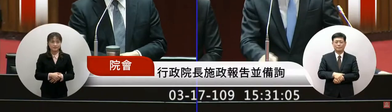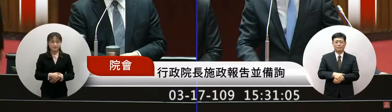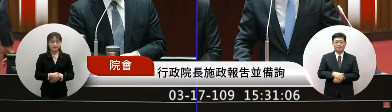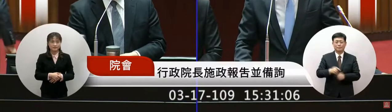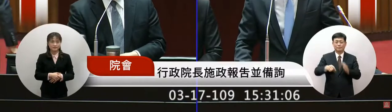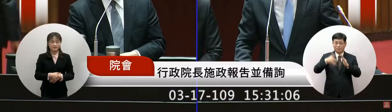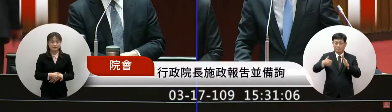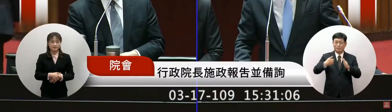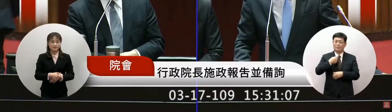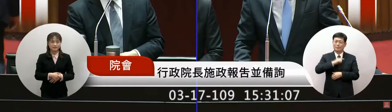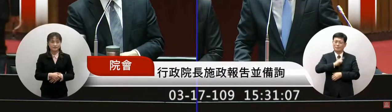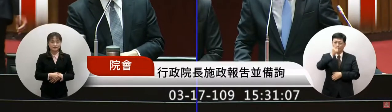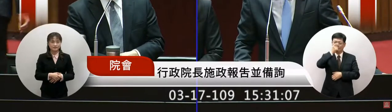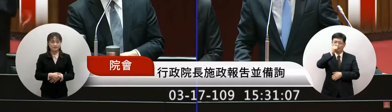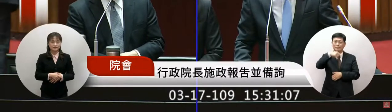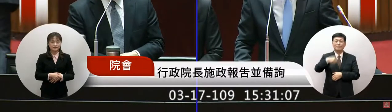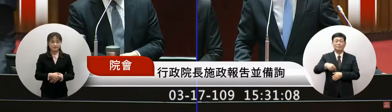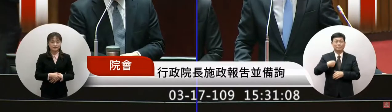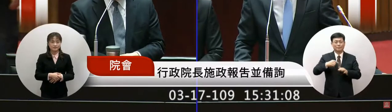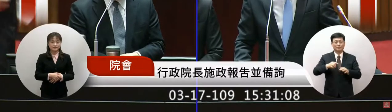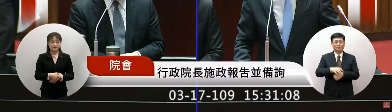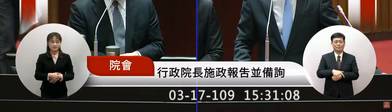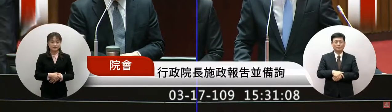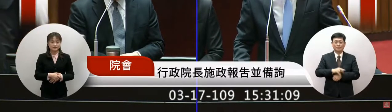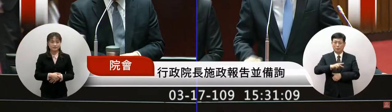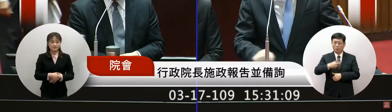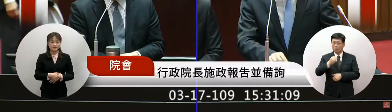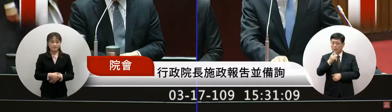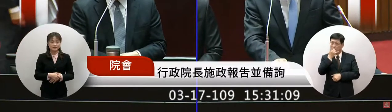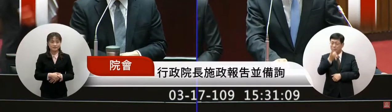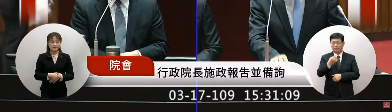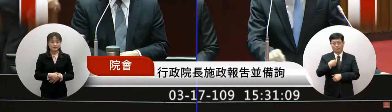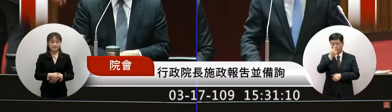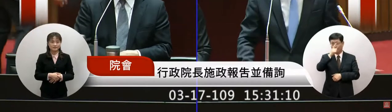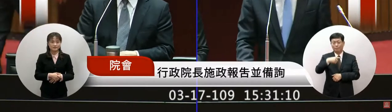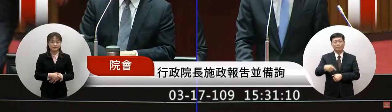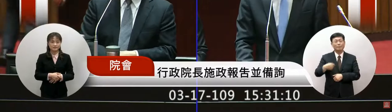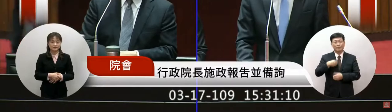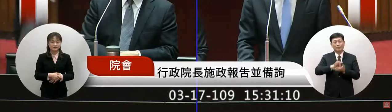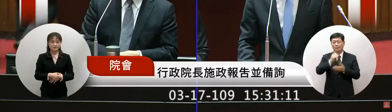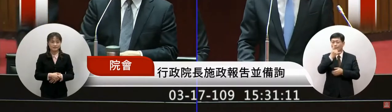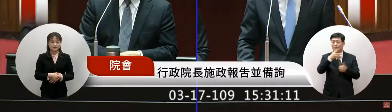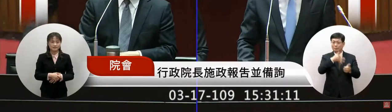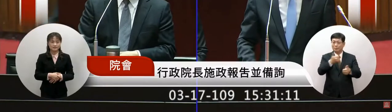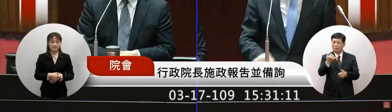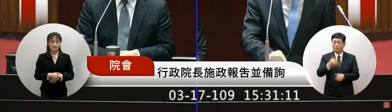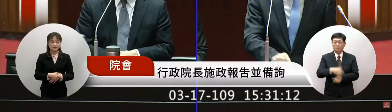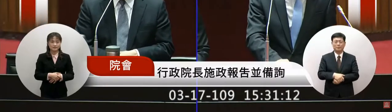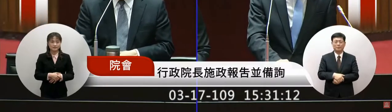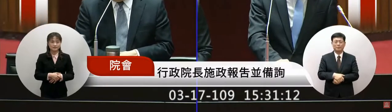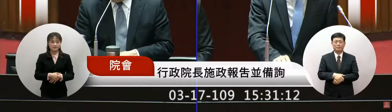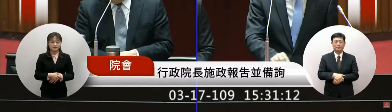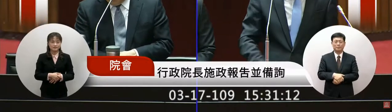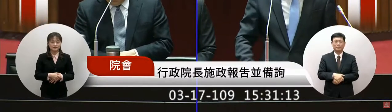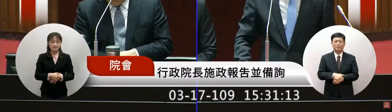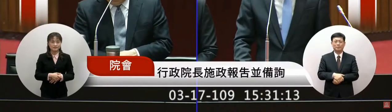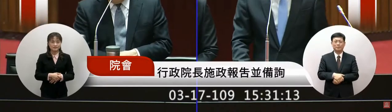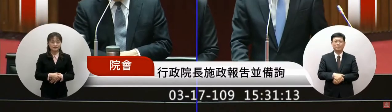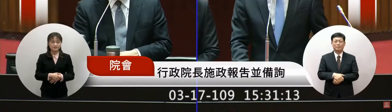一定，我台南人，我即摆话台语来，我台南话，即摆话台语来即阵好不好？